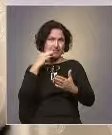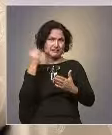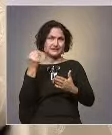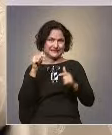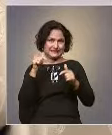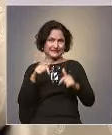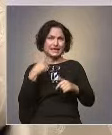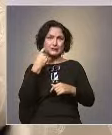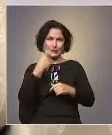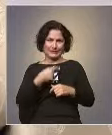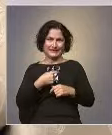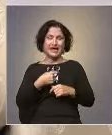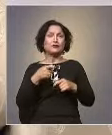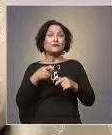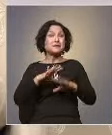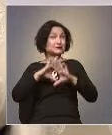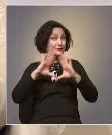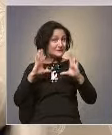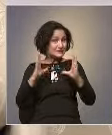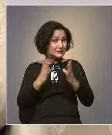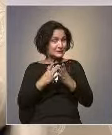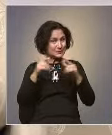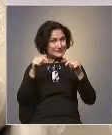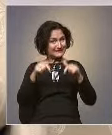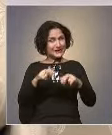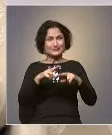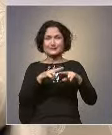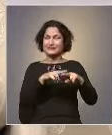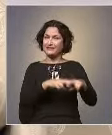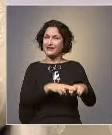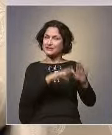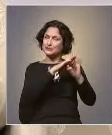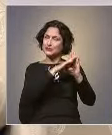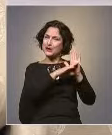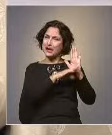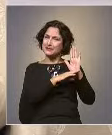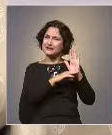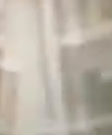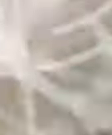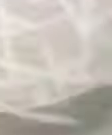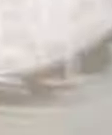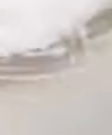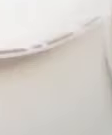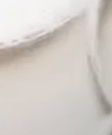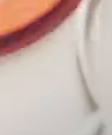благодаря ви. Това беше всичко в предаването за днес. Останете с програмата на БНТ 2.